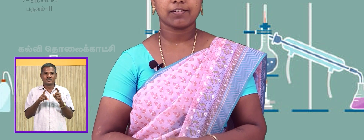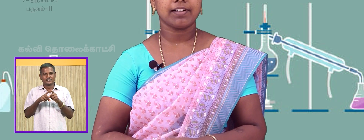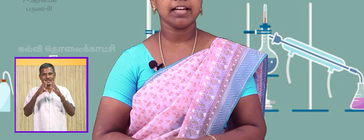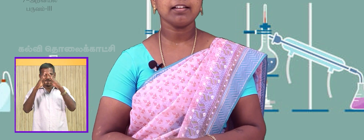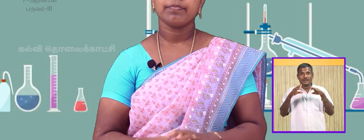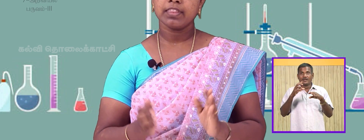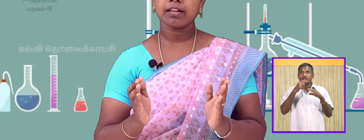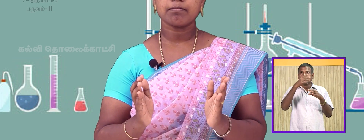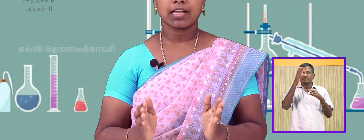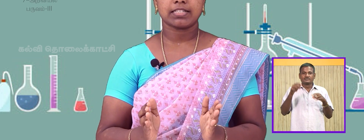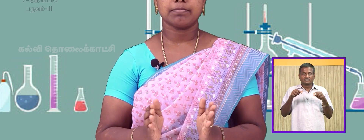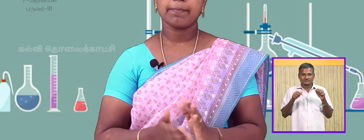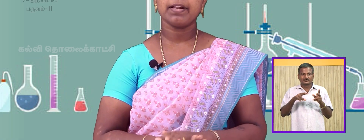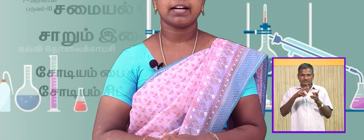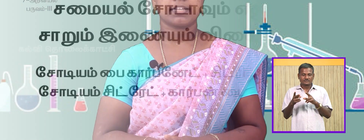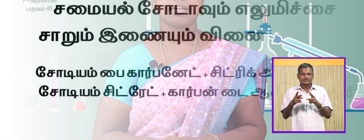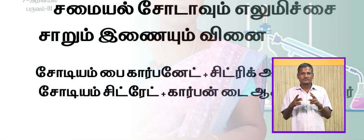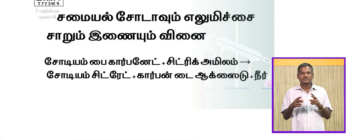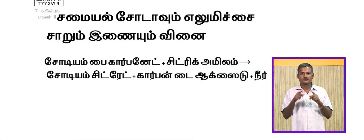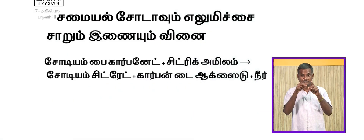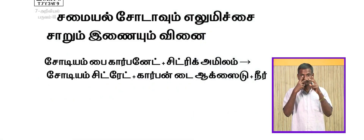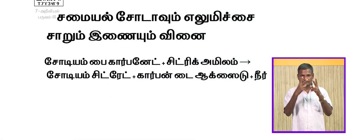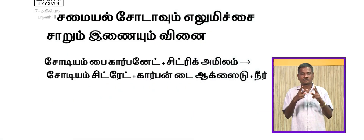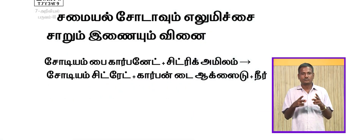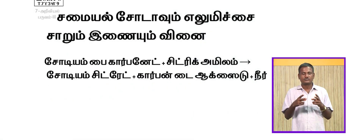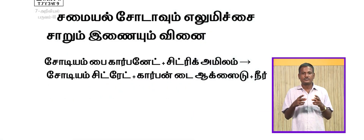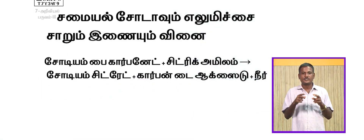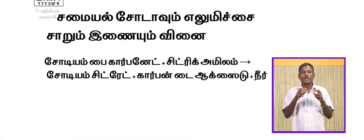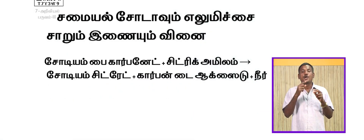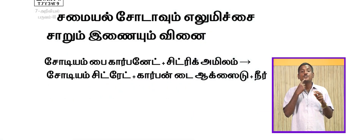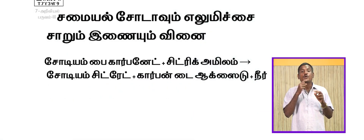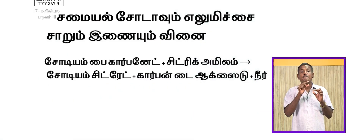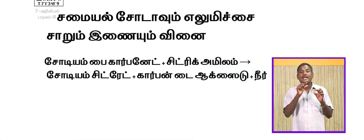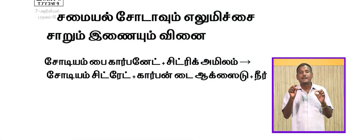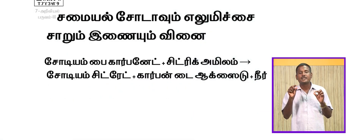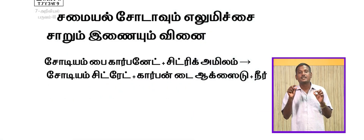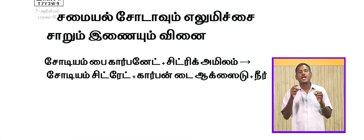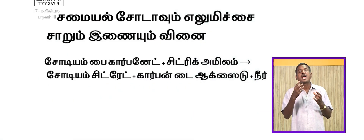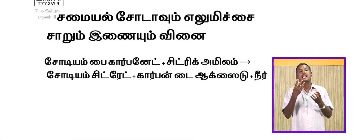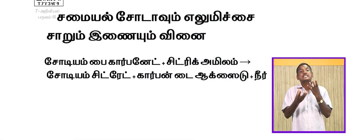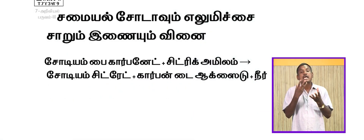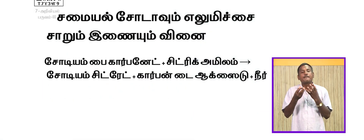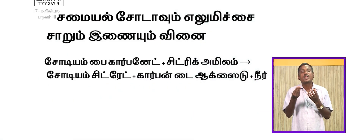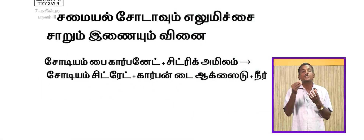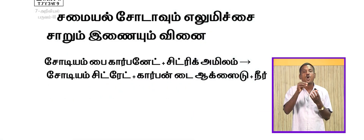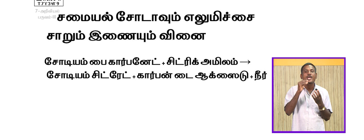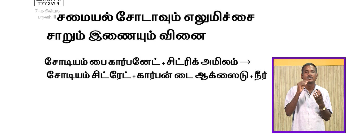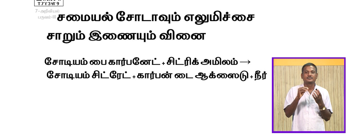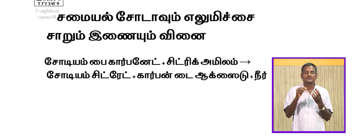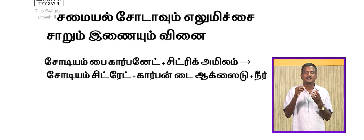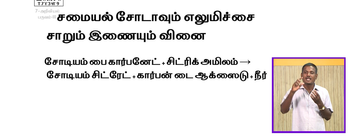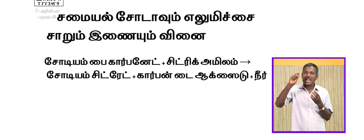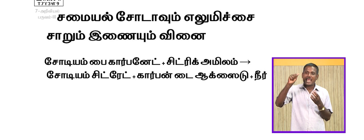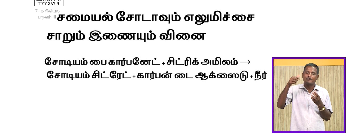மாதிரி இருக்கும் இல்லையா. இந்த மாற்றம் எப்படி நடக்குது அப்படின்னா, சோடியம் பைகார்பனேட் என்னும் சமையல் சோடாவில் இருந்து எலுமிச்சை